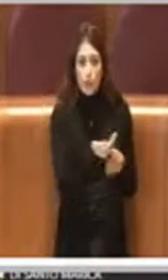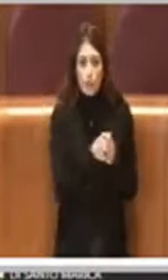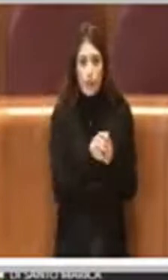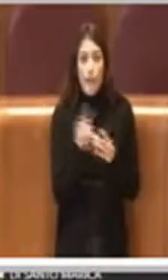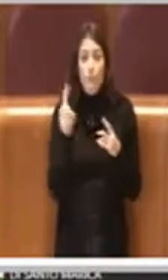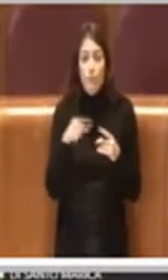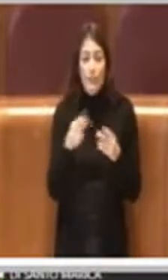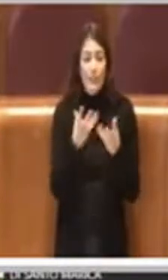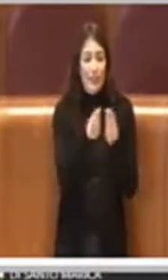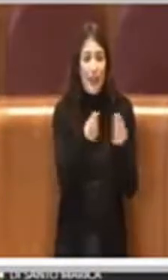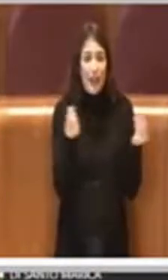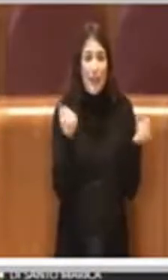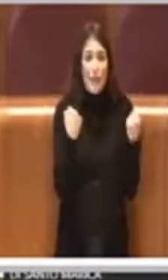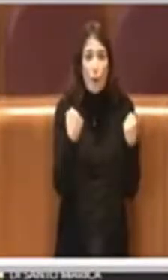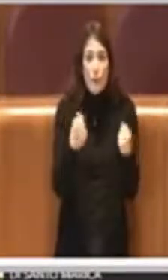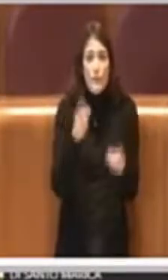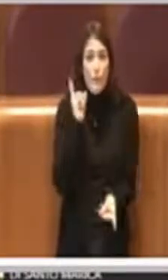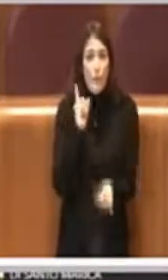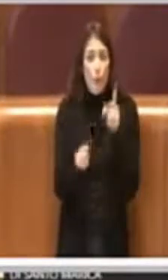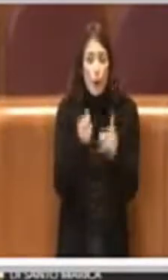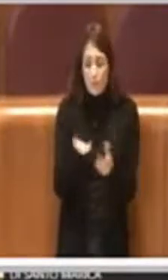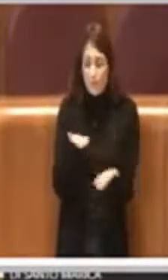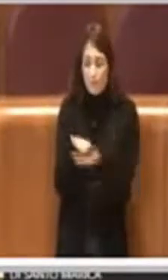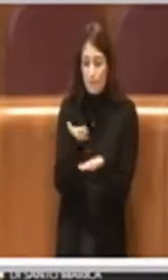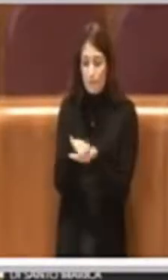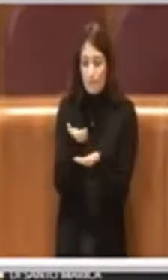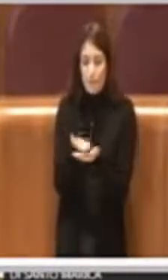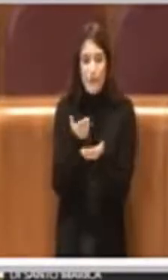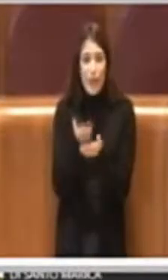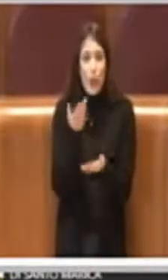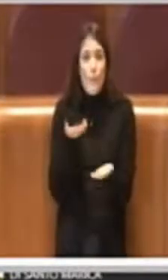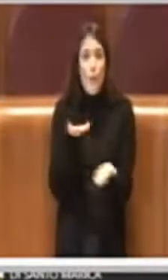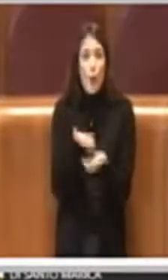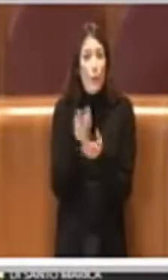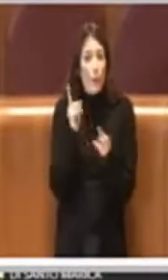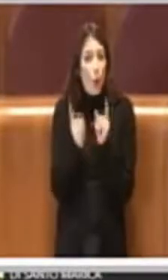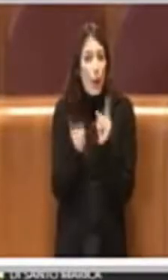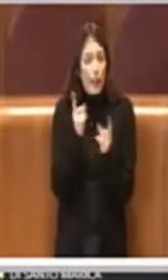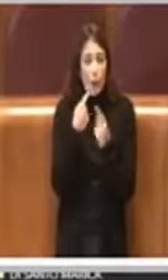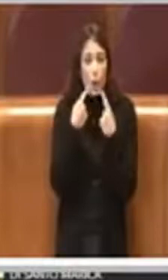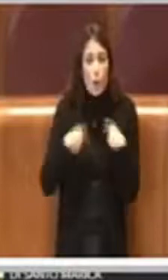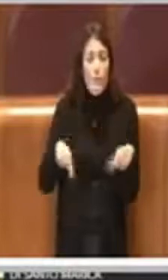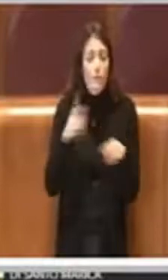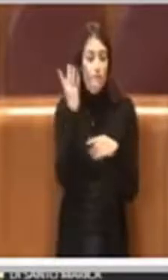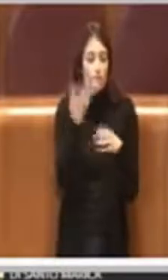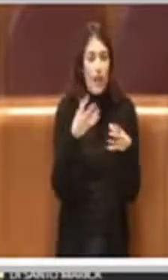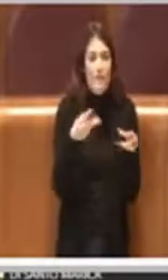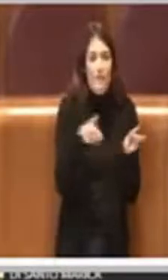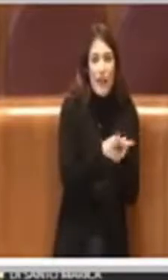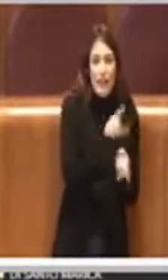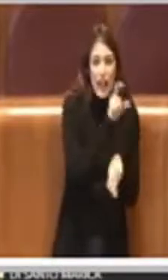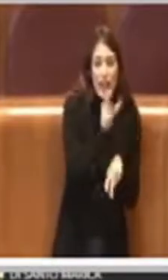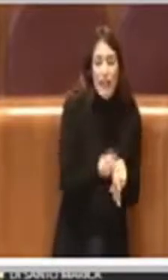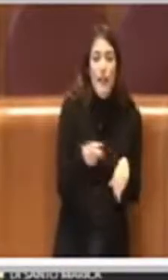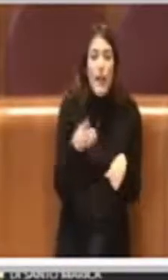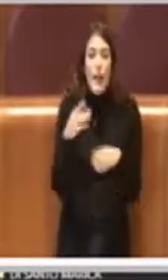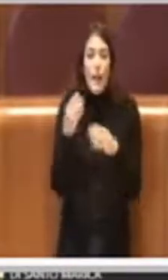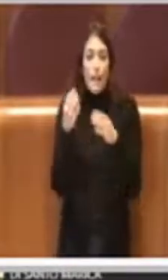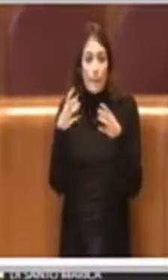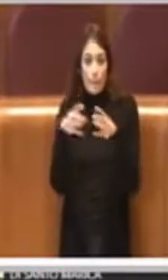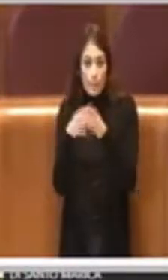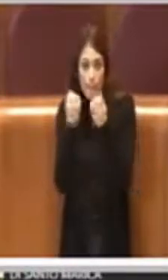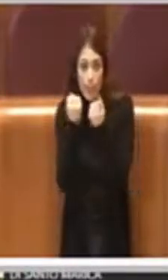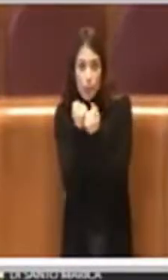varie forze politiche hanno presentato le loro proposte politiche consiliari, come i Fratelli d'Italia, il PD, io.